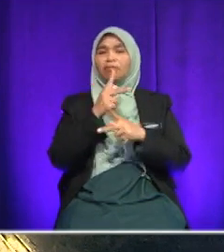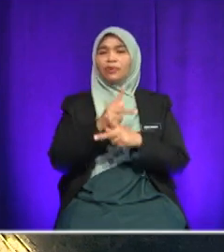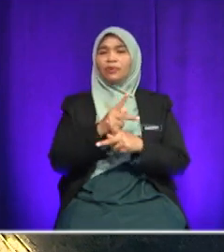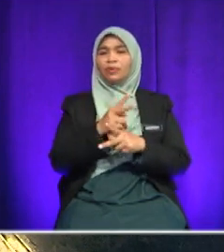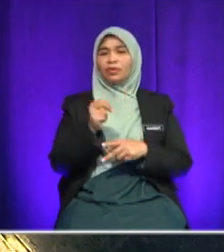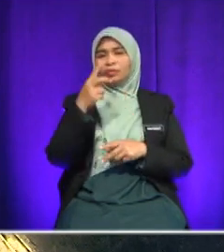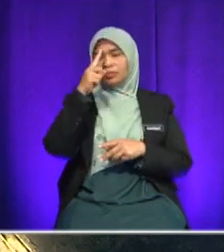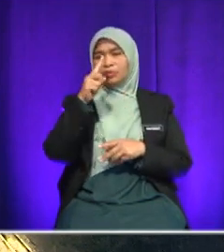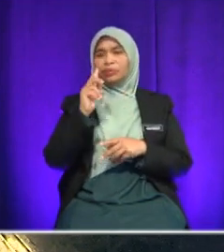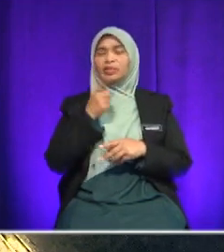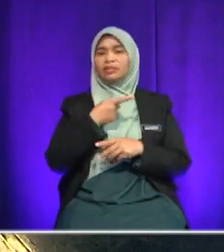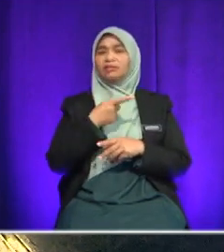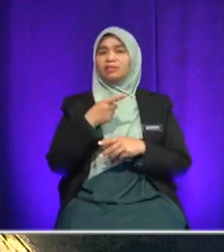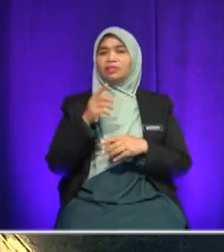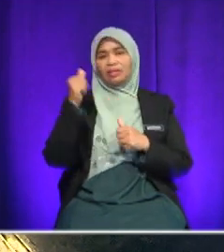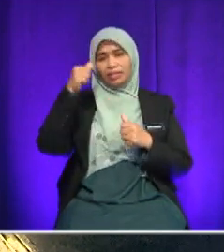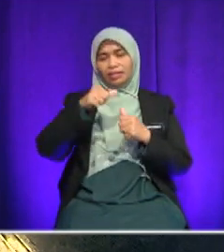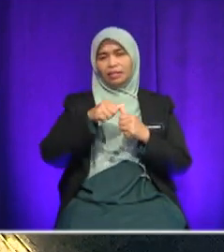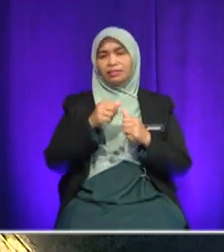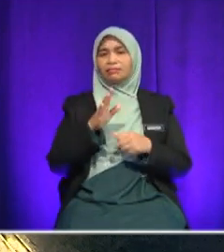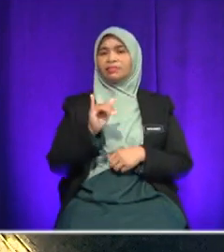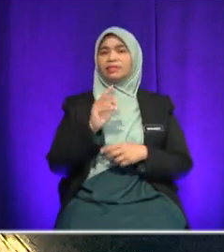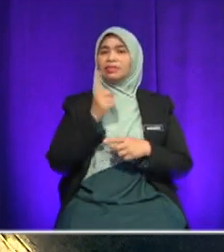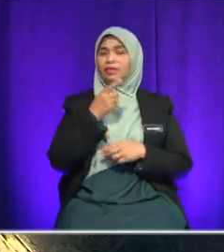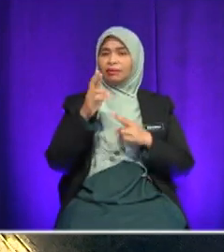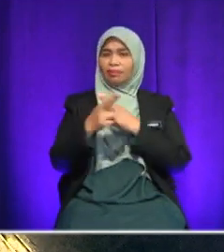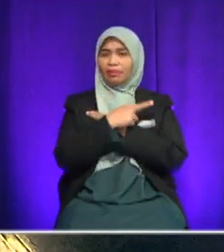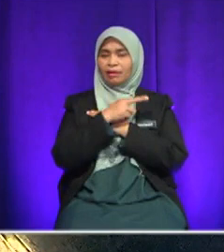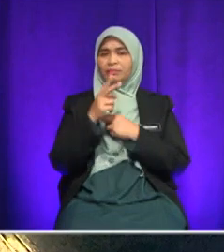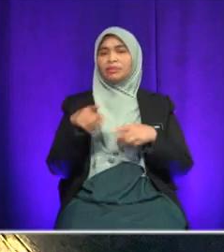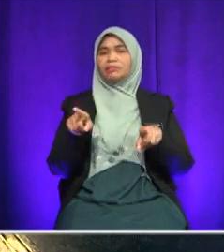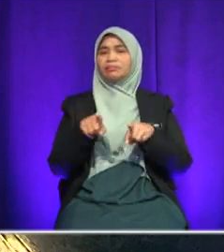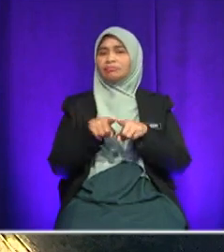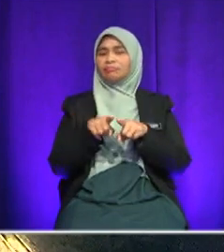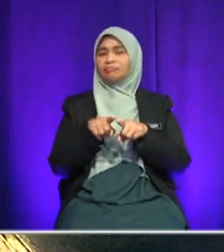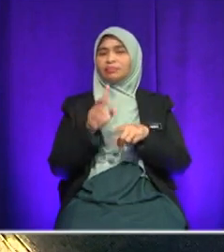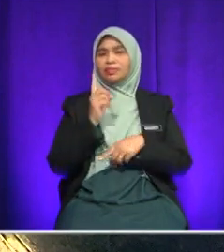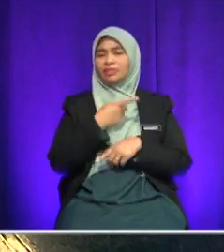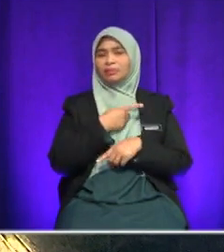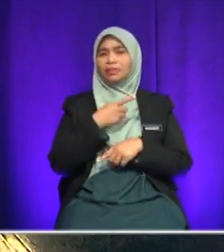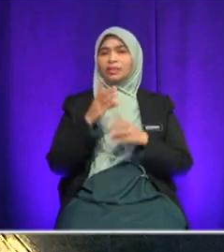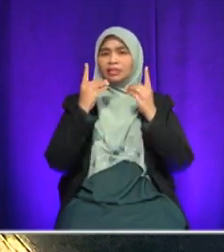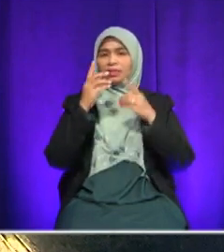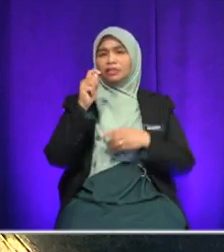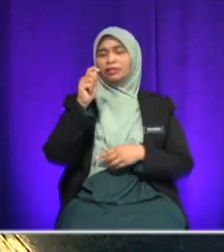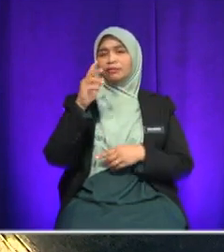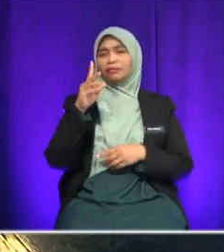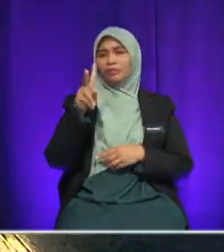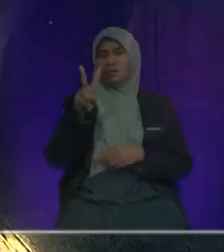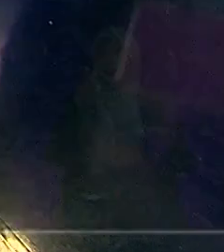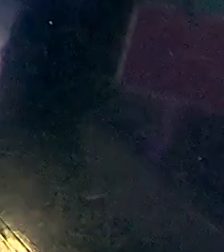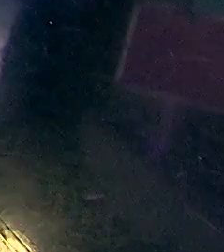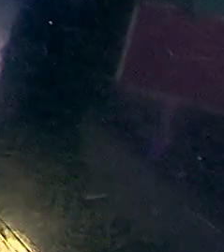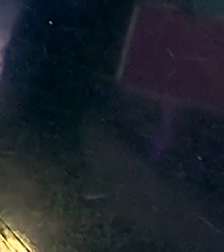ingat. Sekarang kita akan berehat sebentar. Pastikan anda terus bersama kami di Sukses SPM 2022 di DidikTV KPM.